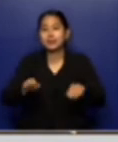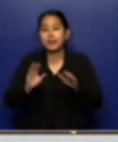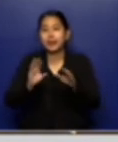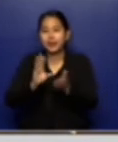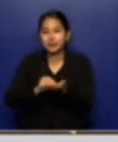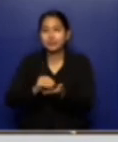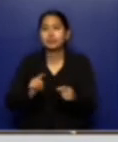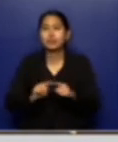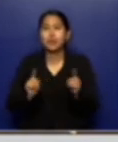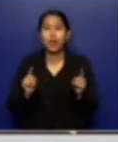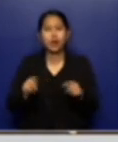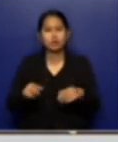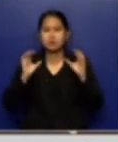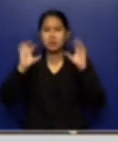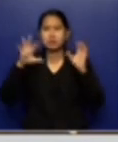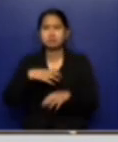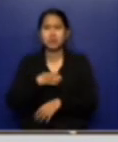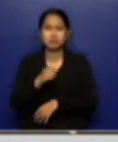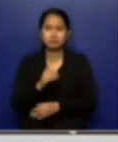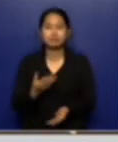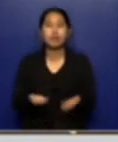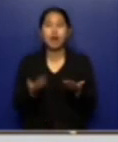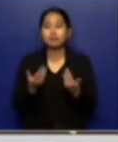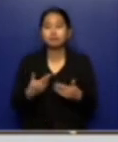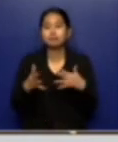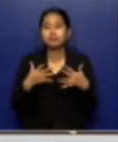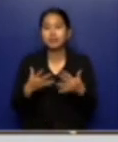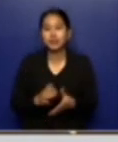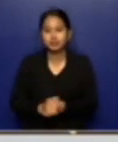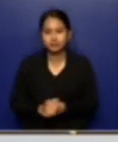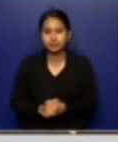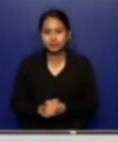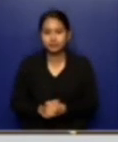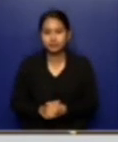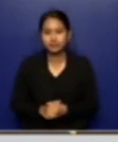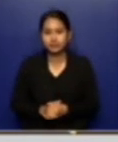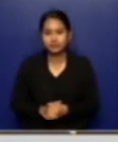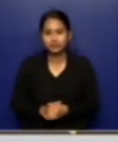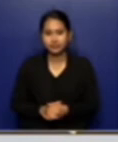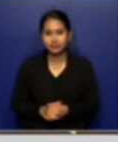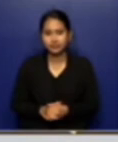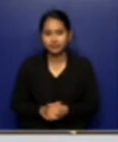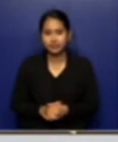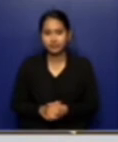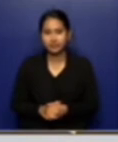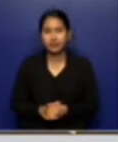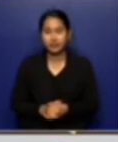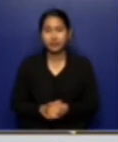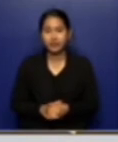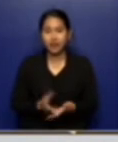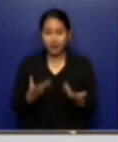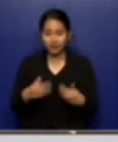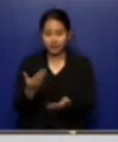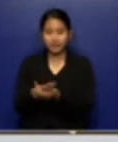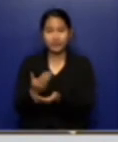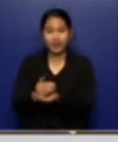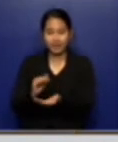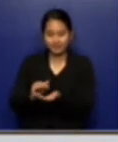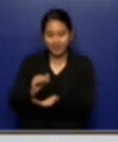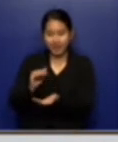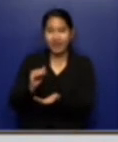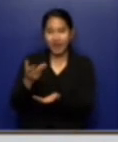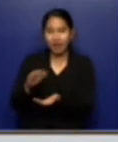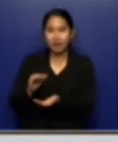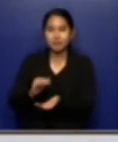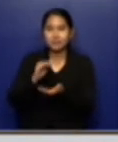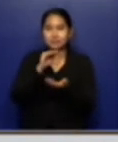าลต้องการแบบนี้เอากลับมาที่กรมส่งเสริมไม่เป็นไรเอากลับมาที่กรมส่งเสริมเนี่ยคุณก็ควรที่จะให้อบต.นั้นๆน่ะ